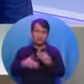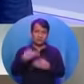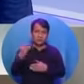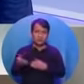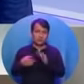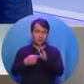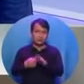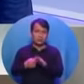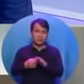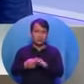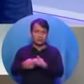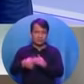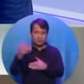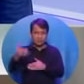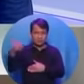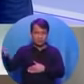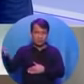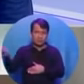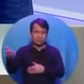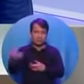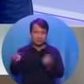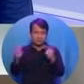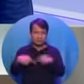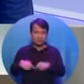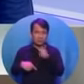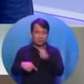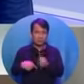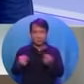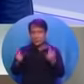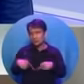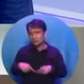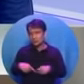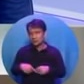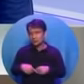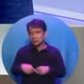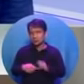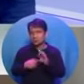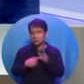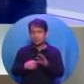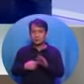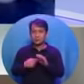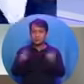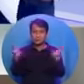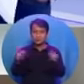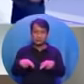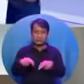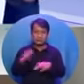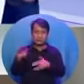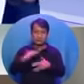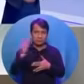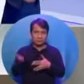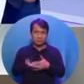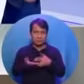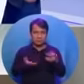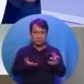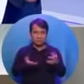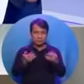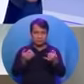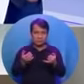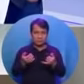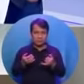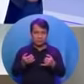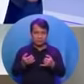Baka naman po ay hindi mangyari din yung kanyang sinasabi ngayon. So in short, kasuhan na lang. Mas maganda siguro po,